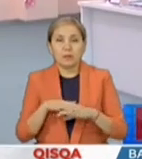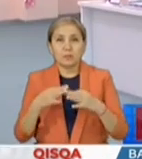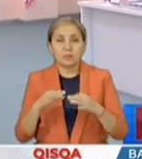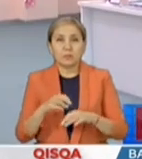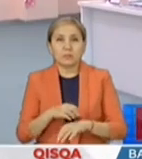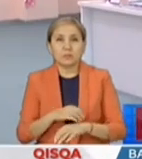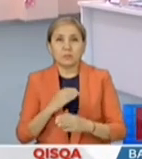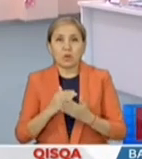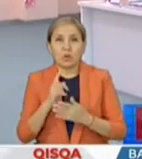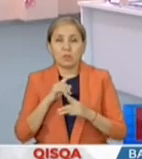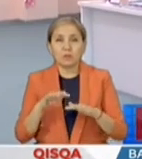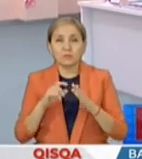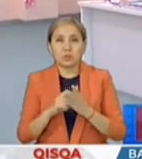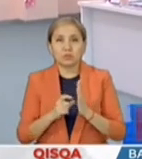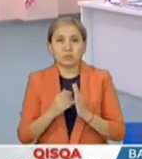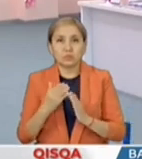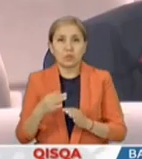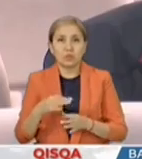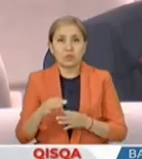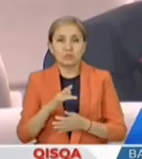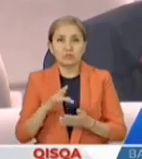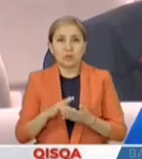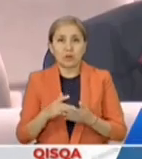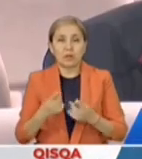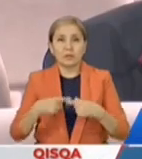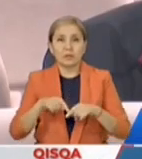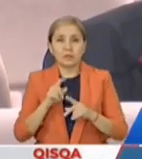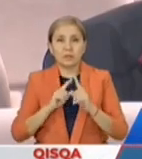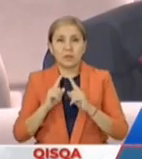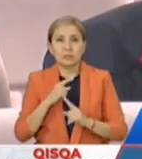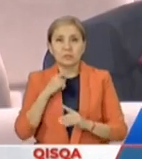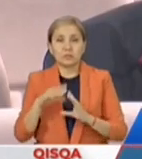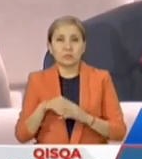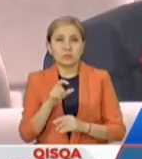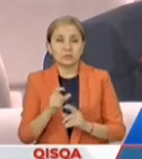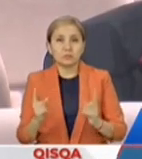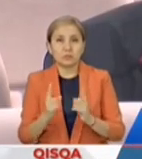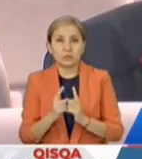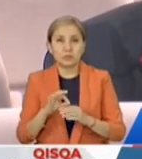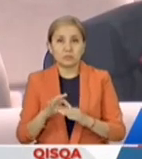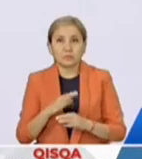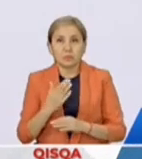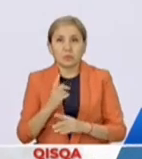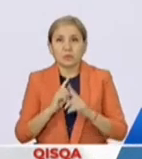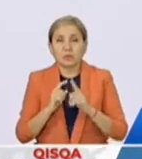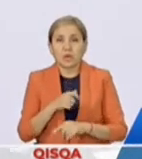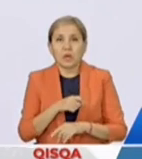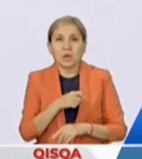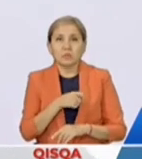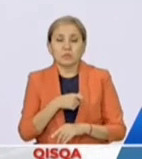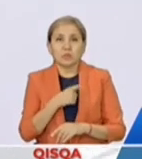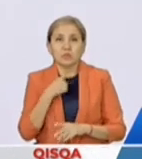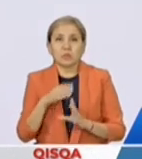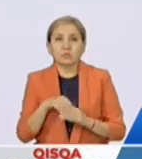Partiyasidan Oliy Majlis Qonunchilik Palatasi tuman shahar kengashlari deputatligiga nomzodlarning saylovchilar bilan uchrashuv bo'lib o'tdi. Yig'ilishda deputatlikka